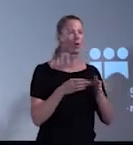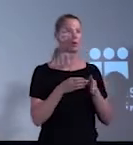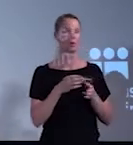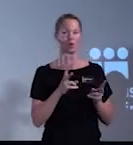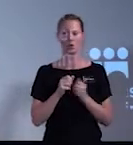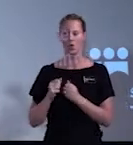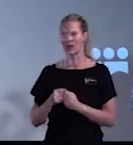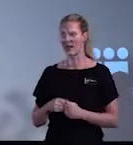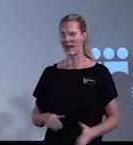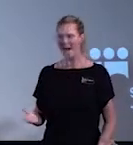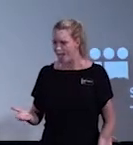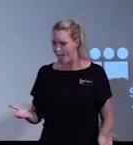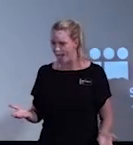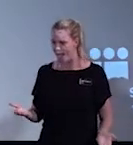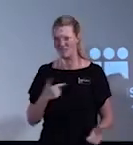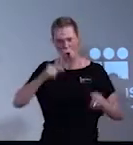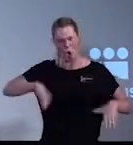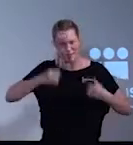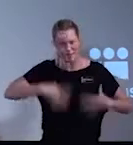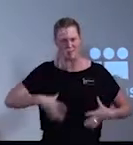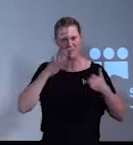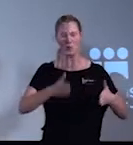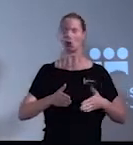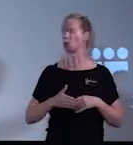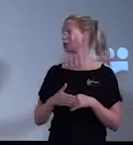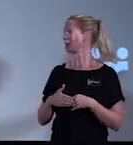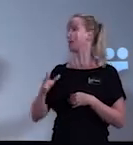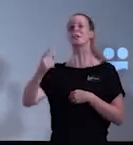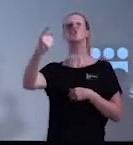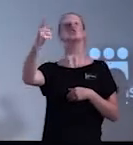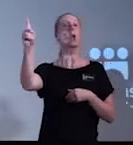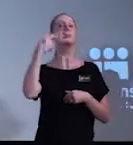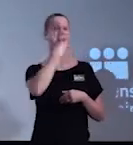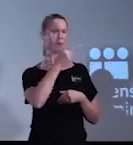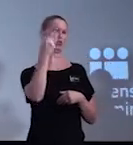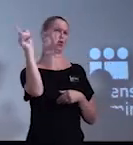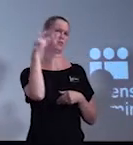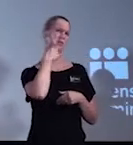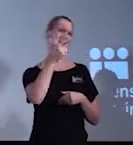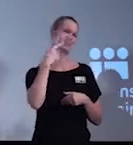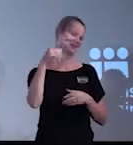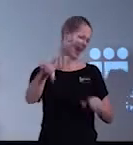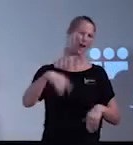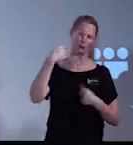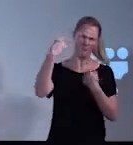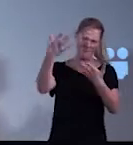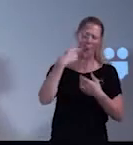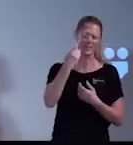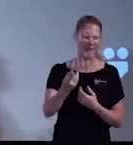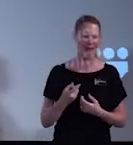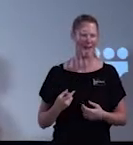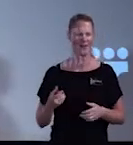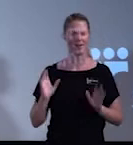in... Men har ni tappat fokus? Nej. Nej, men de säger det. Ja, men de säger och säger. Låt dem säga.